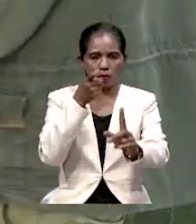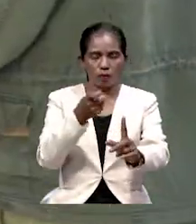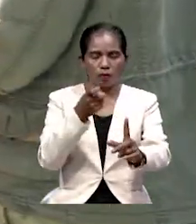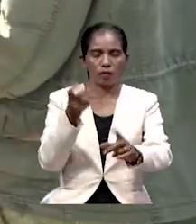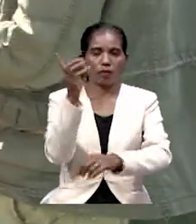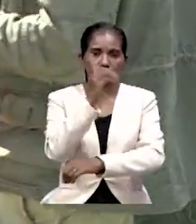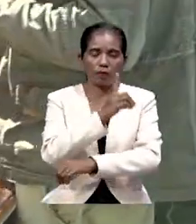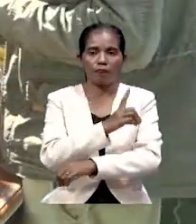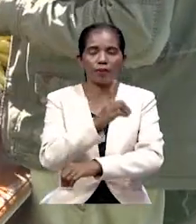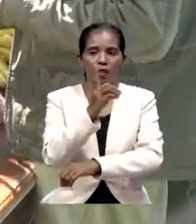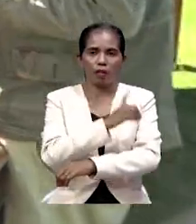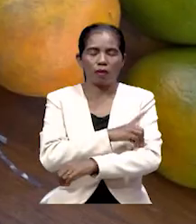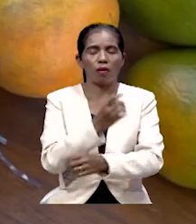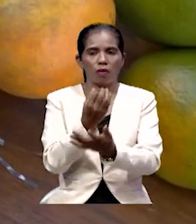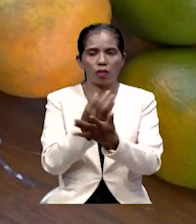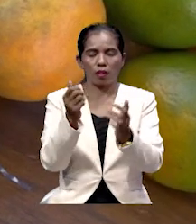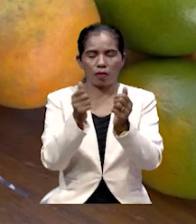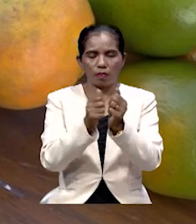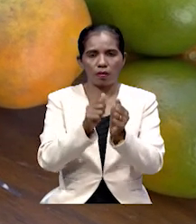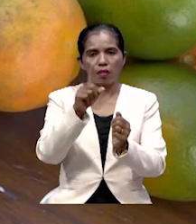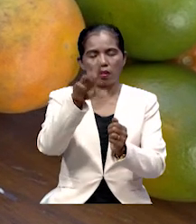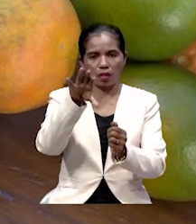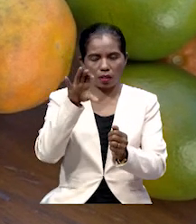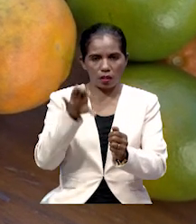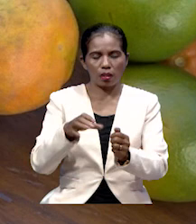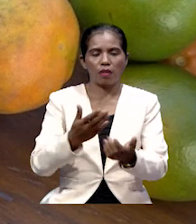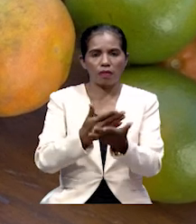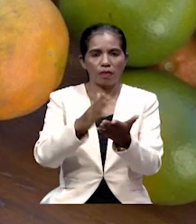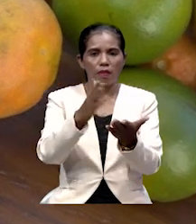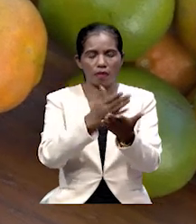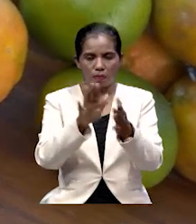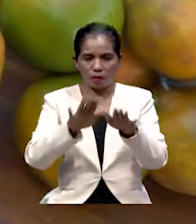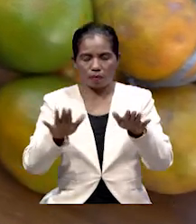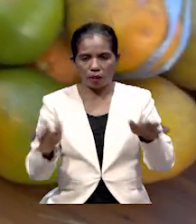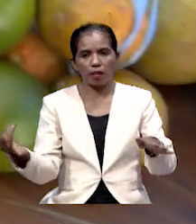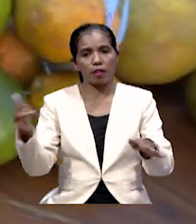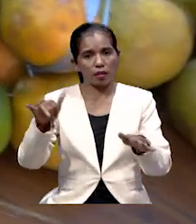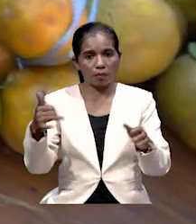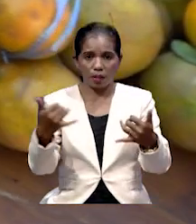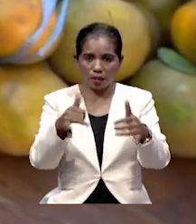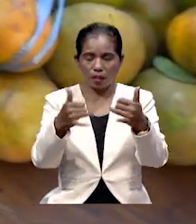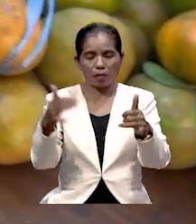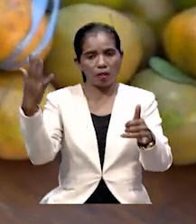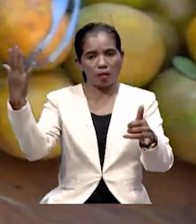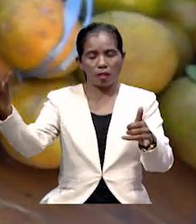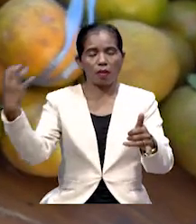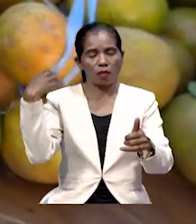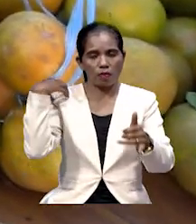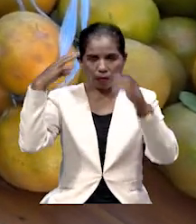loron homontante dolar americano atus ida nune fahe balabarik sira nebe makhalimar i hazarding palácio